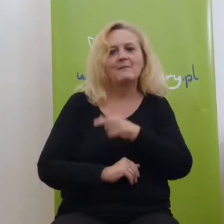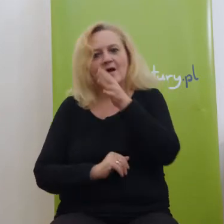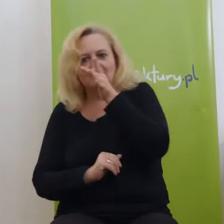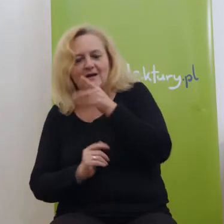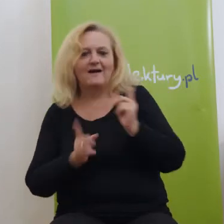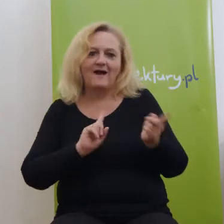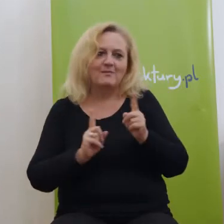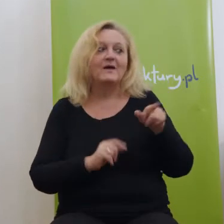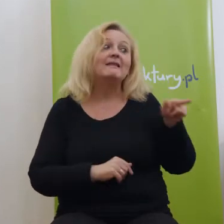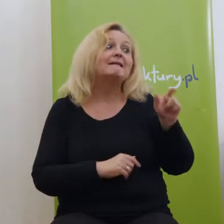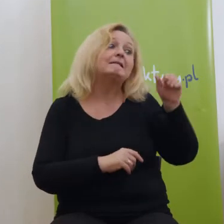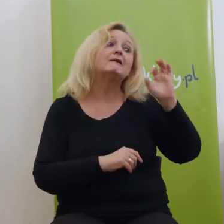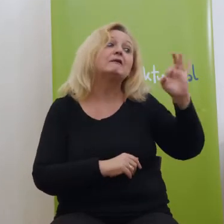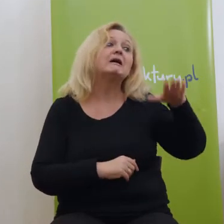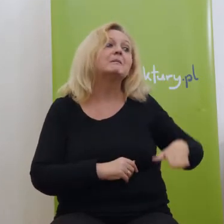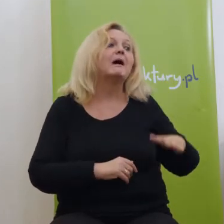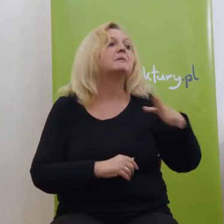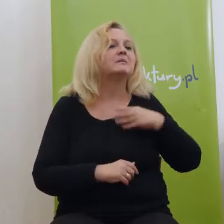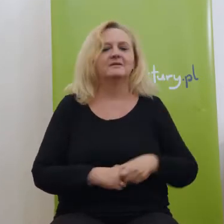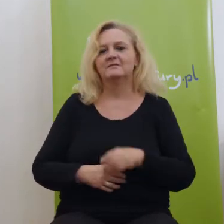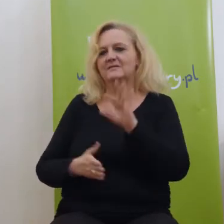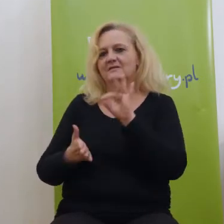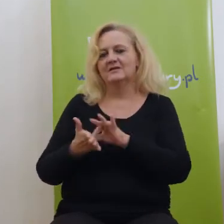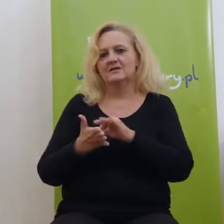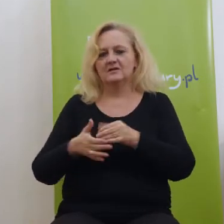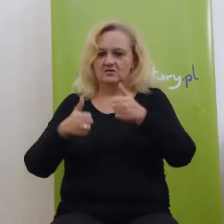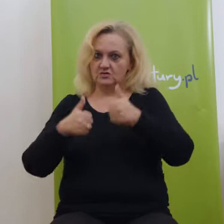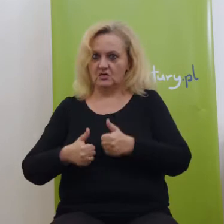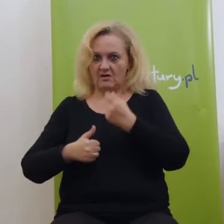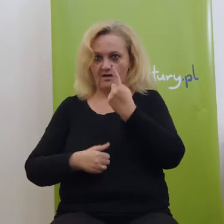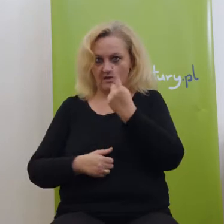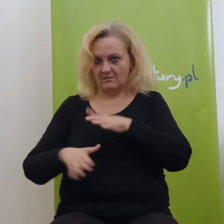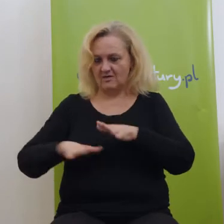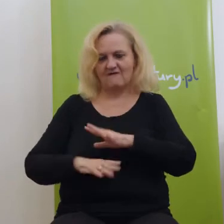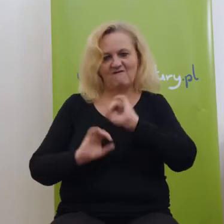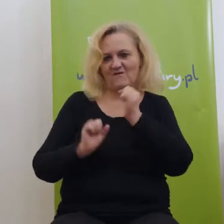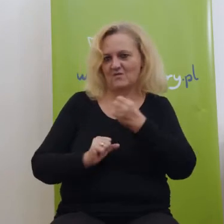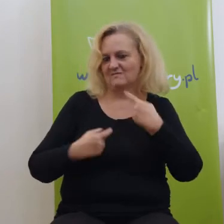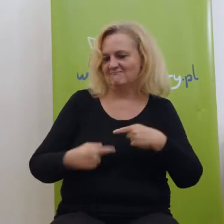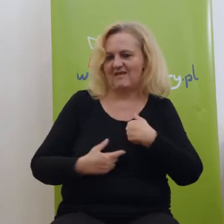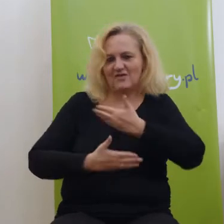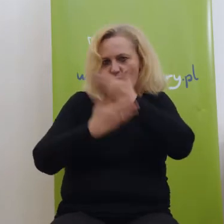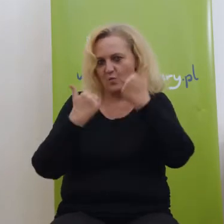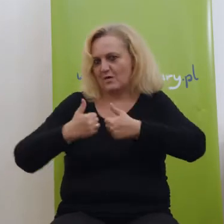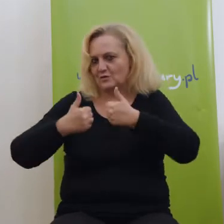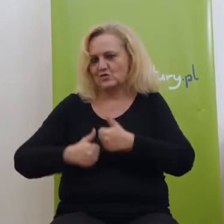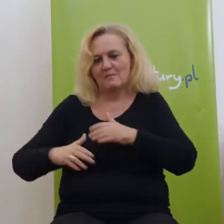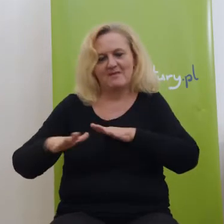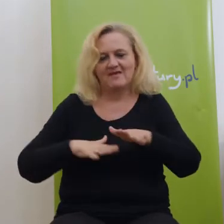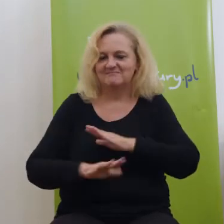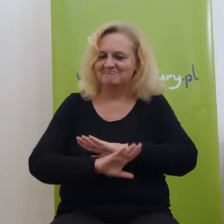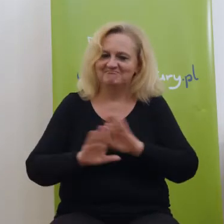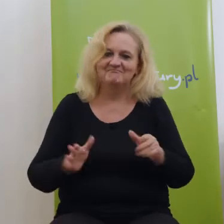tak na początek. Na pewno nie stałabym w jednym miejscu, bo to w ogóle do tej pory nie umiem.